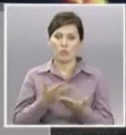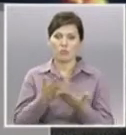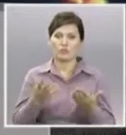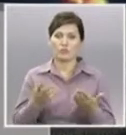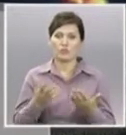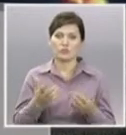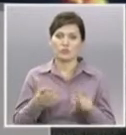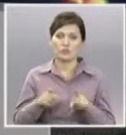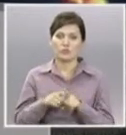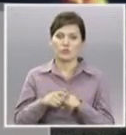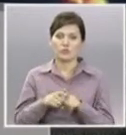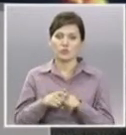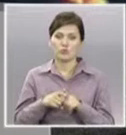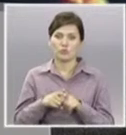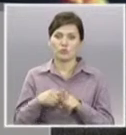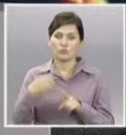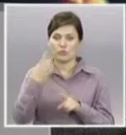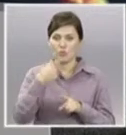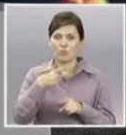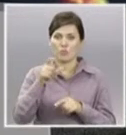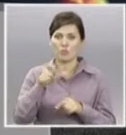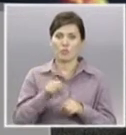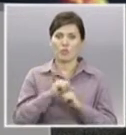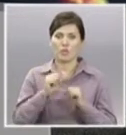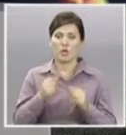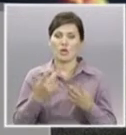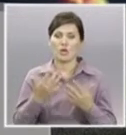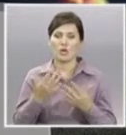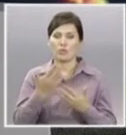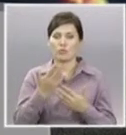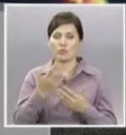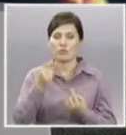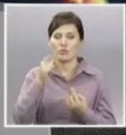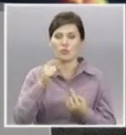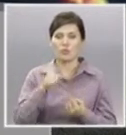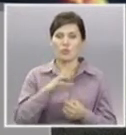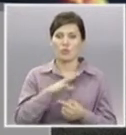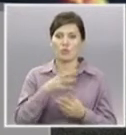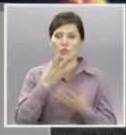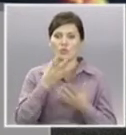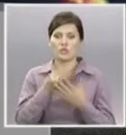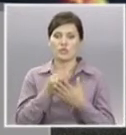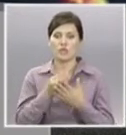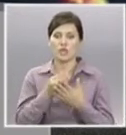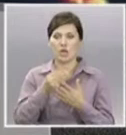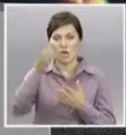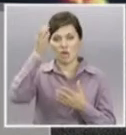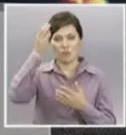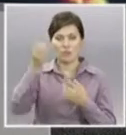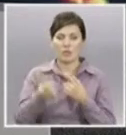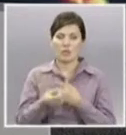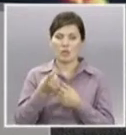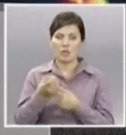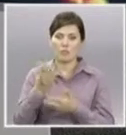мынадай не бар екен, батыр бар дейді, соған қаншалықты осы деп. Олар өздерінің ғылыми анықтамаларын